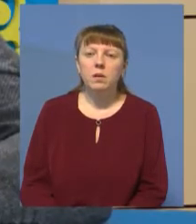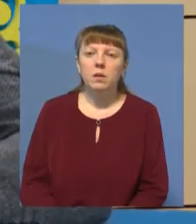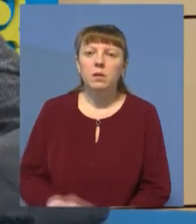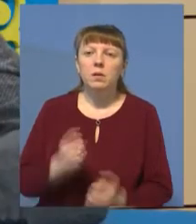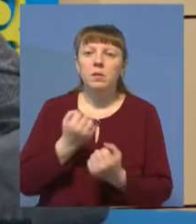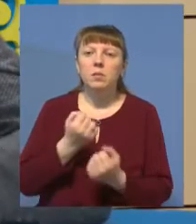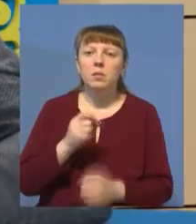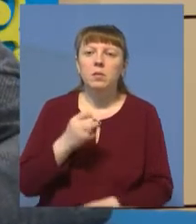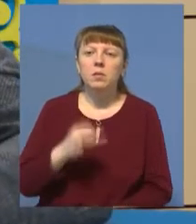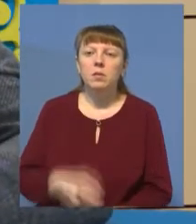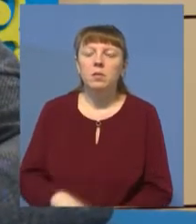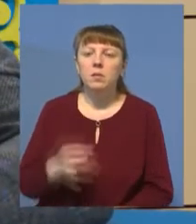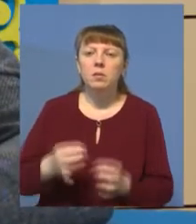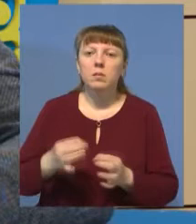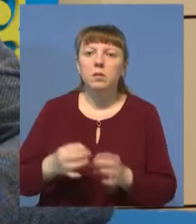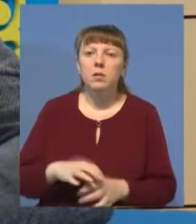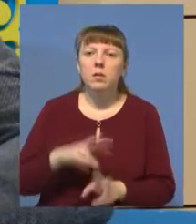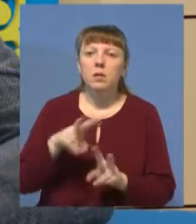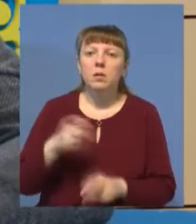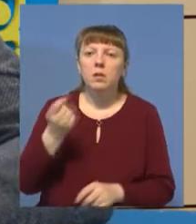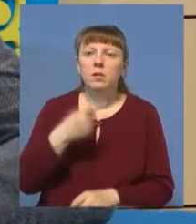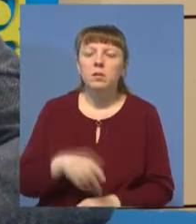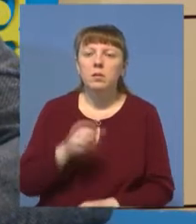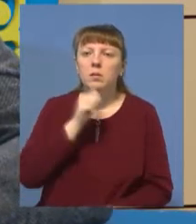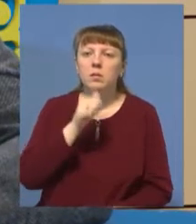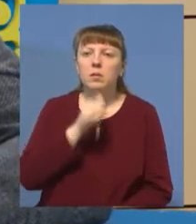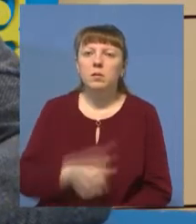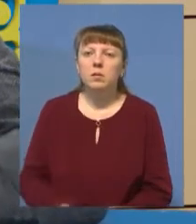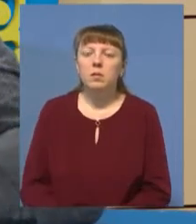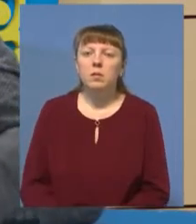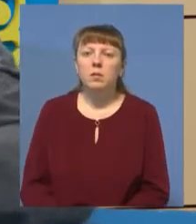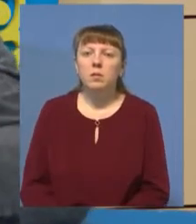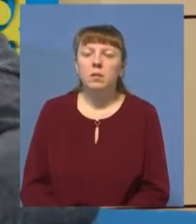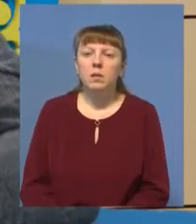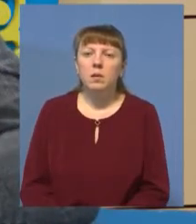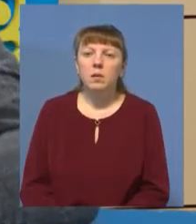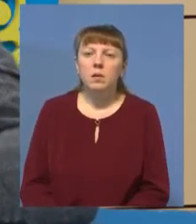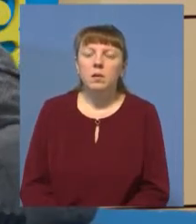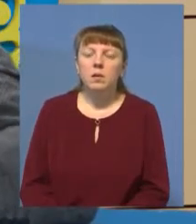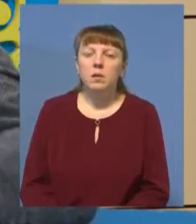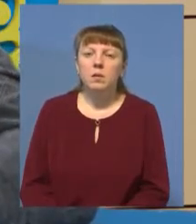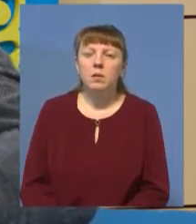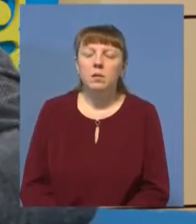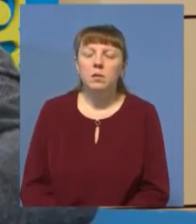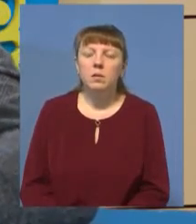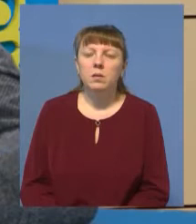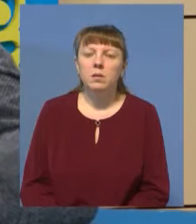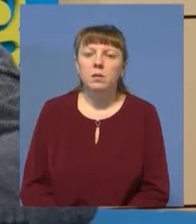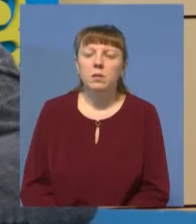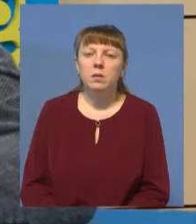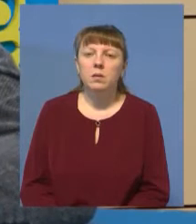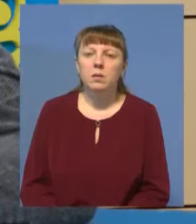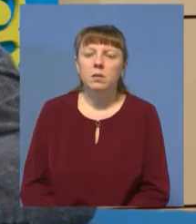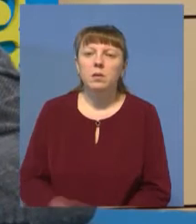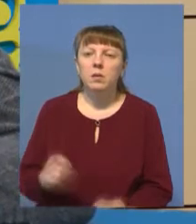прав потребителей уже, да, в судебных разбирательствах является экспертиза как основа проверки того, что было ли допущено